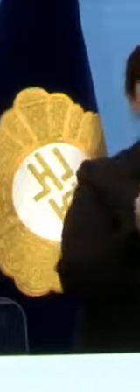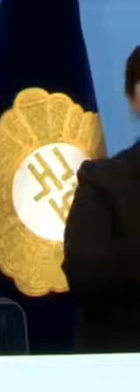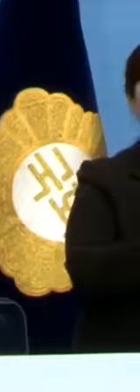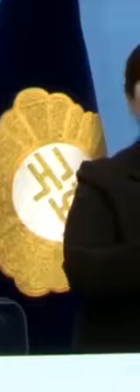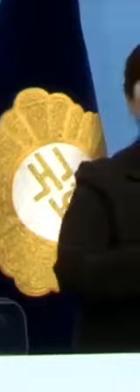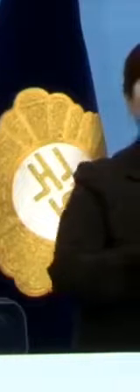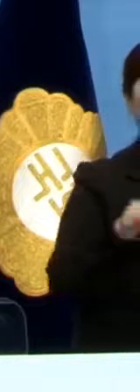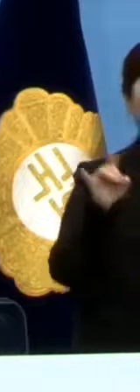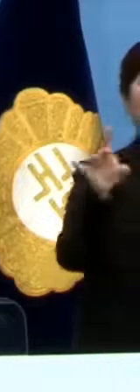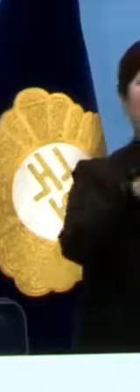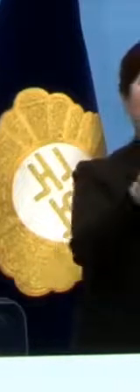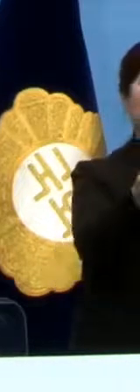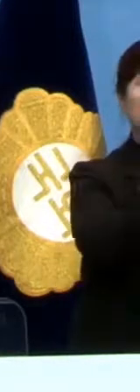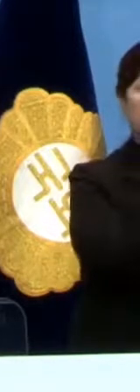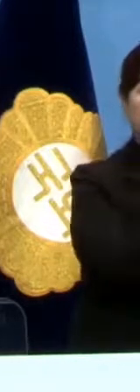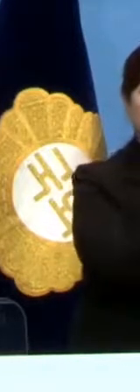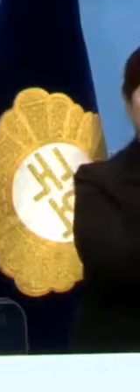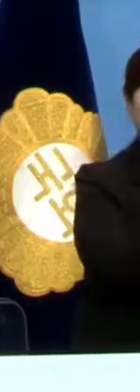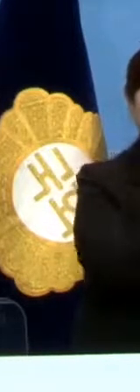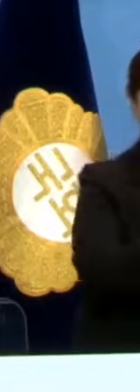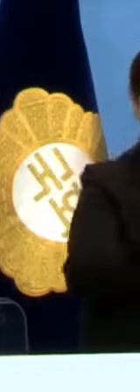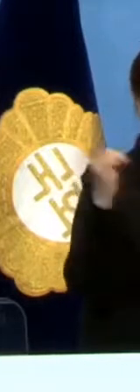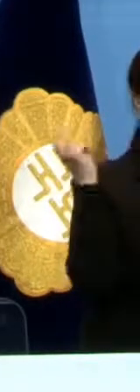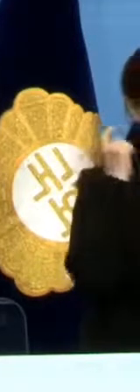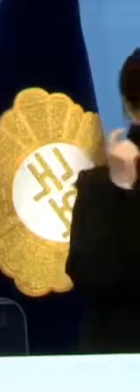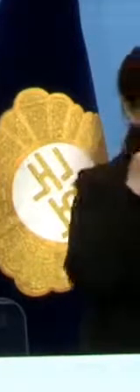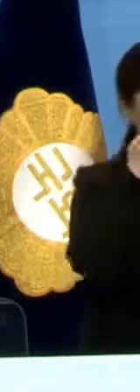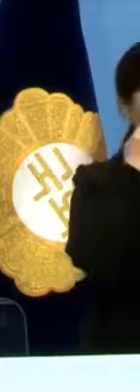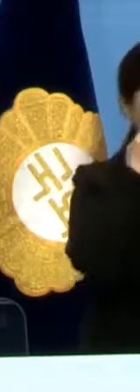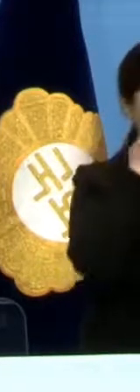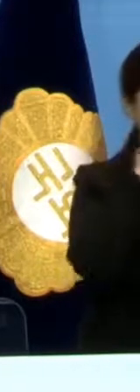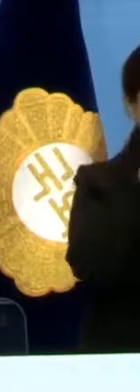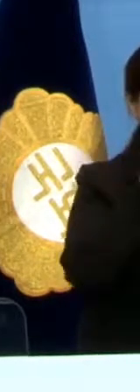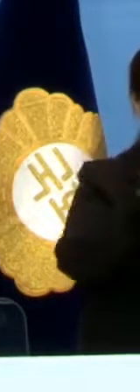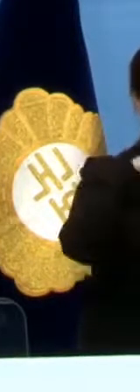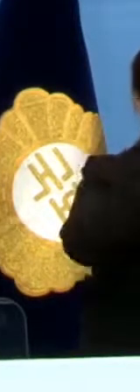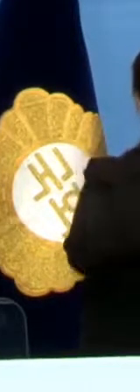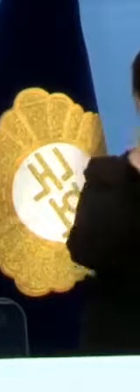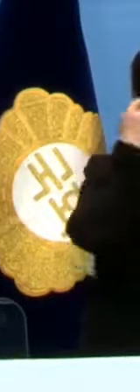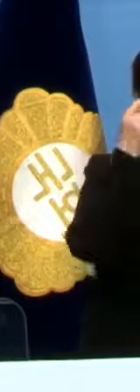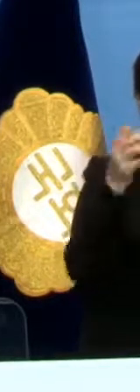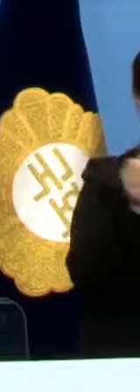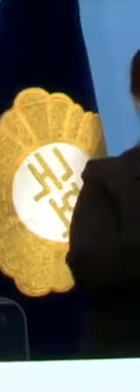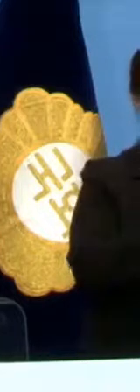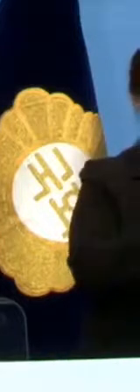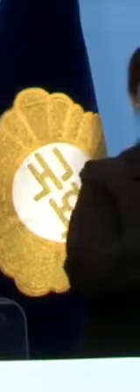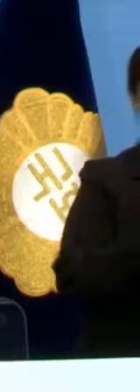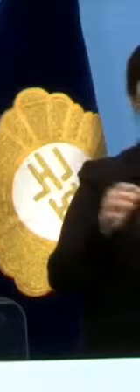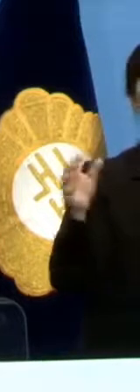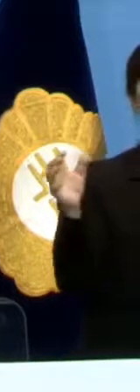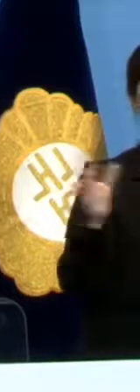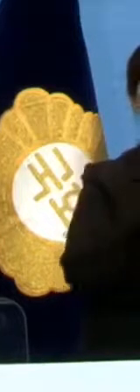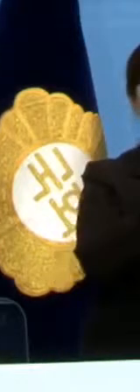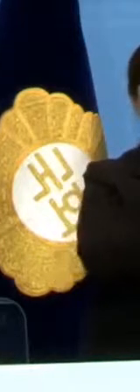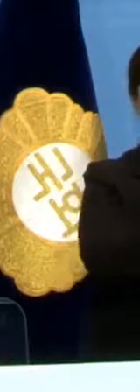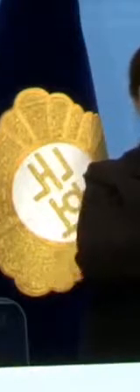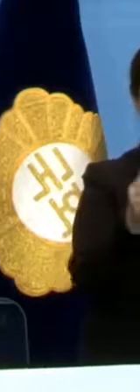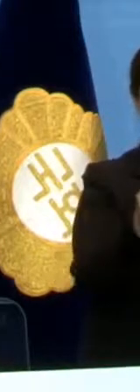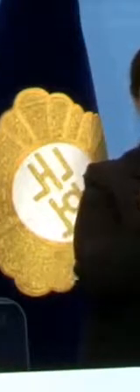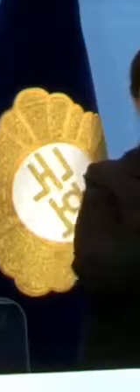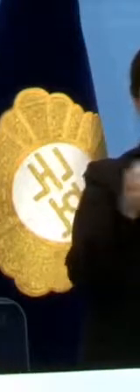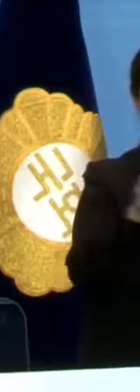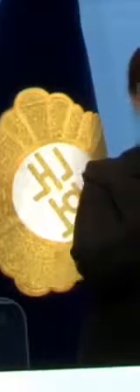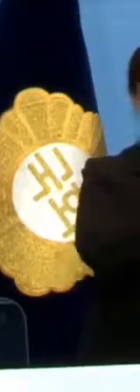지역 뭐 각 구의 민원들도 우리가 좀 챙겨주자 이제 그런 취지로 이제 모임을 만들자고 했고 모임